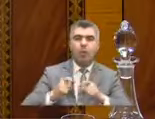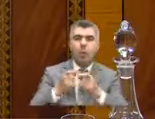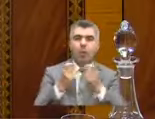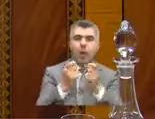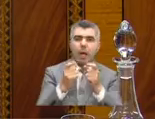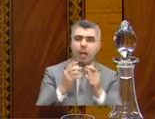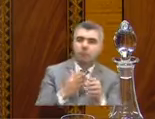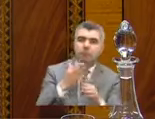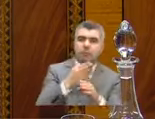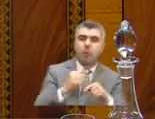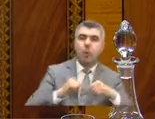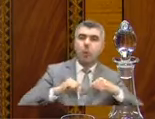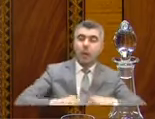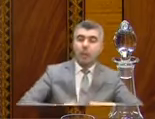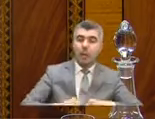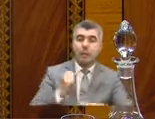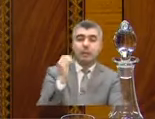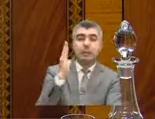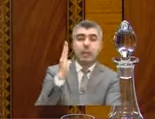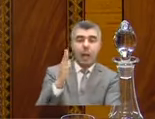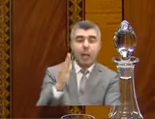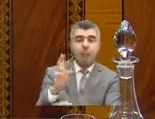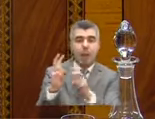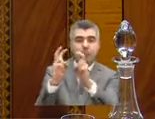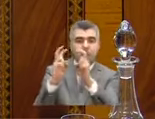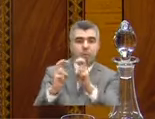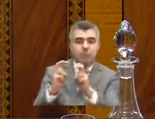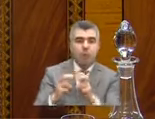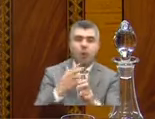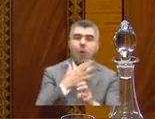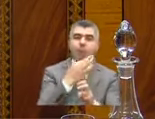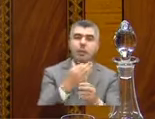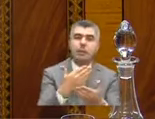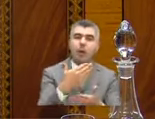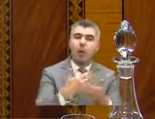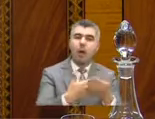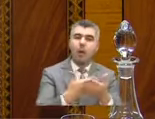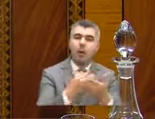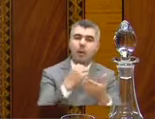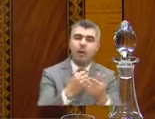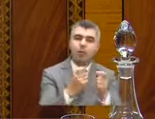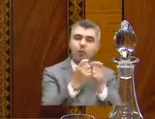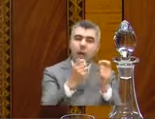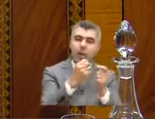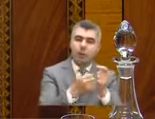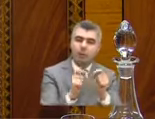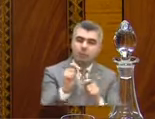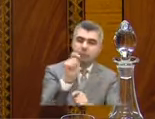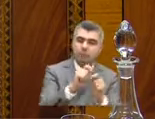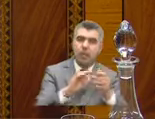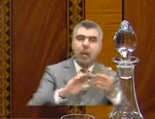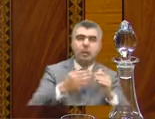تنزيل إصلاح الضريبي وتبسيط المساطر الإدارية المرتبطة بالاستثمار ورقمنتها.